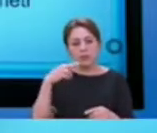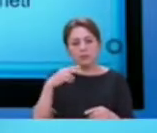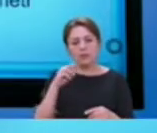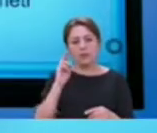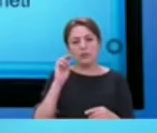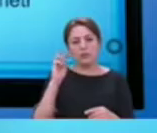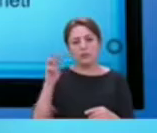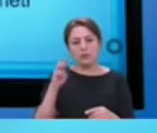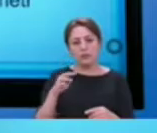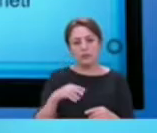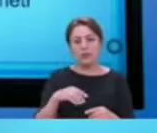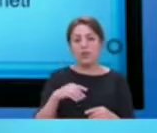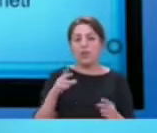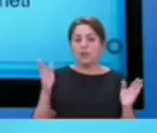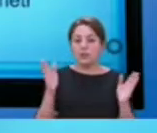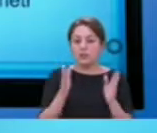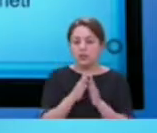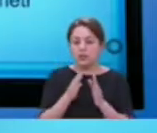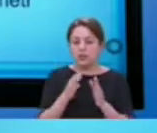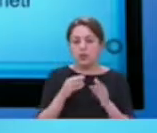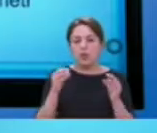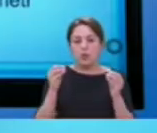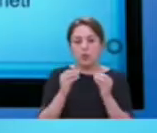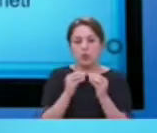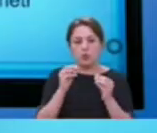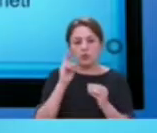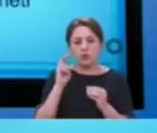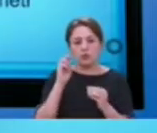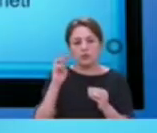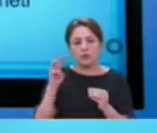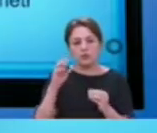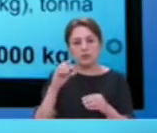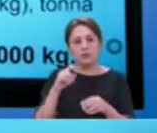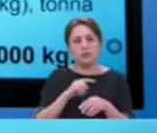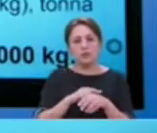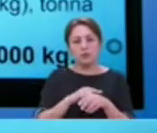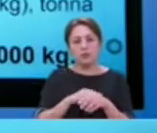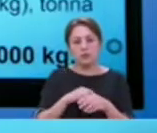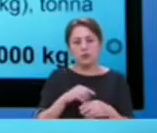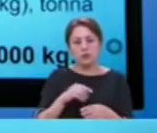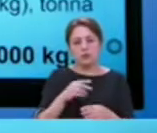bo'linmalari esa 10 kilometr soatni ifodalayapti.